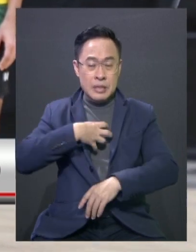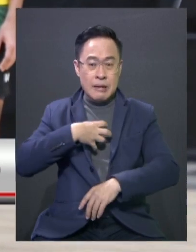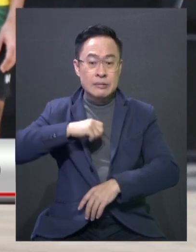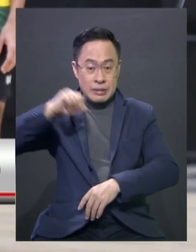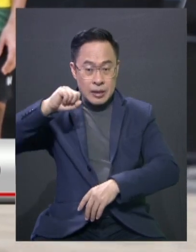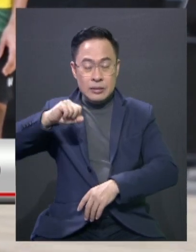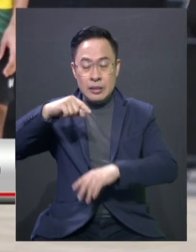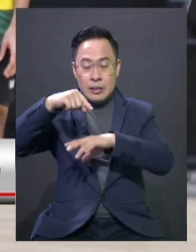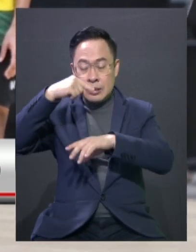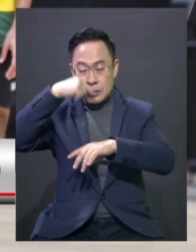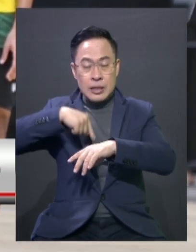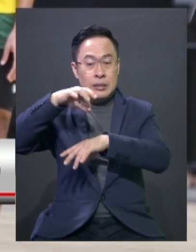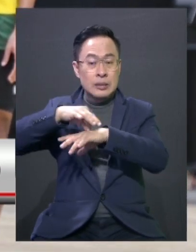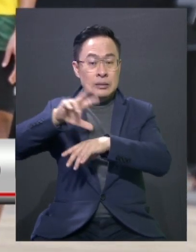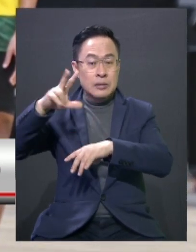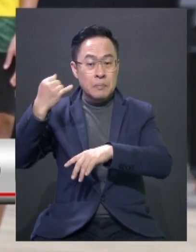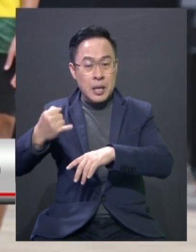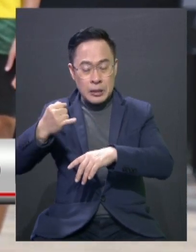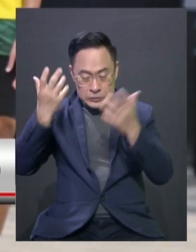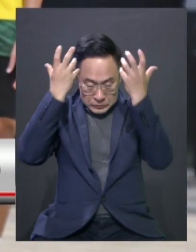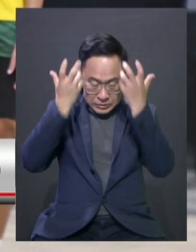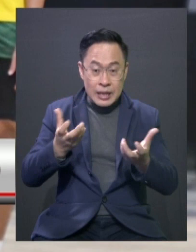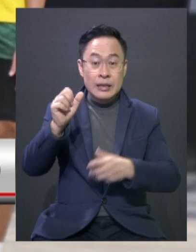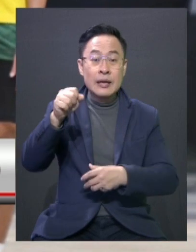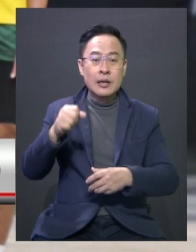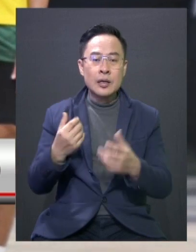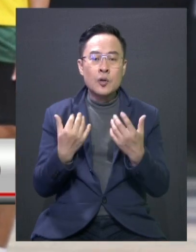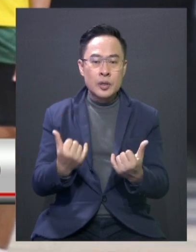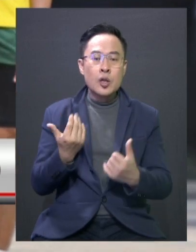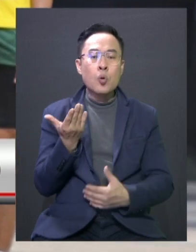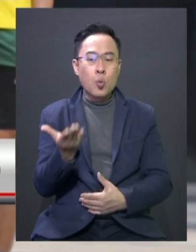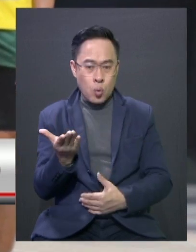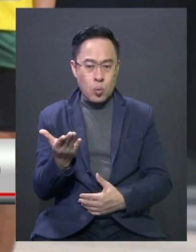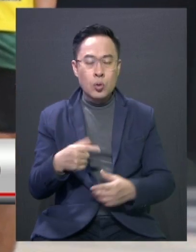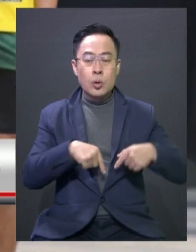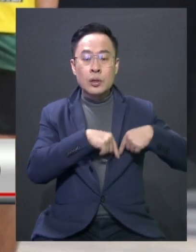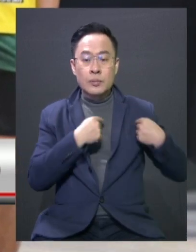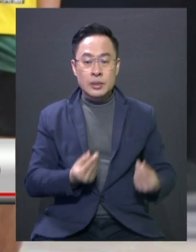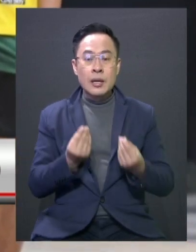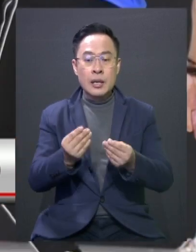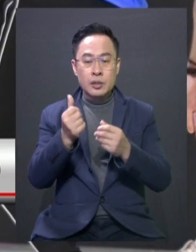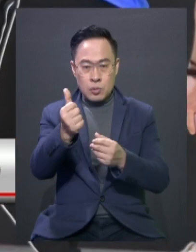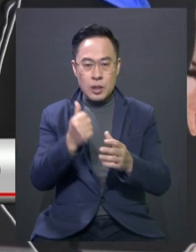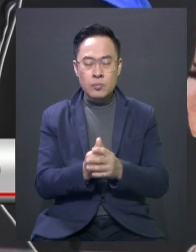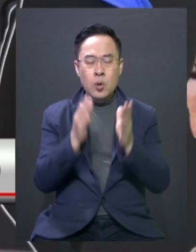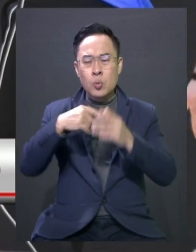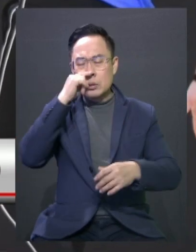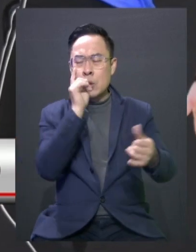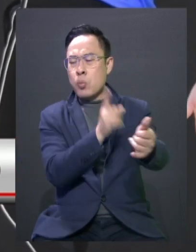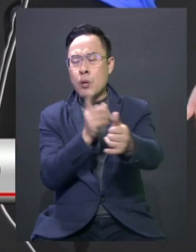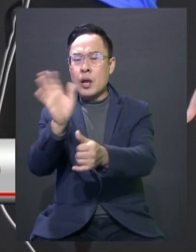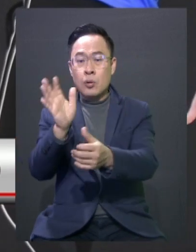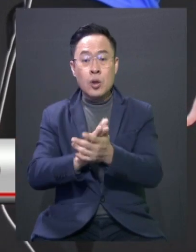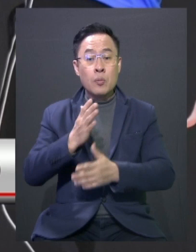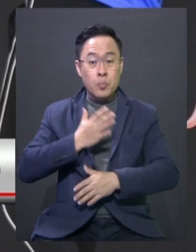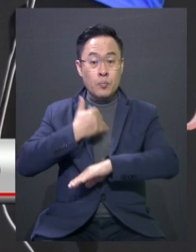อยากให้คนไทยคอยช่วยให้กำลังใจกันมากกว่าที่จะมาคอยชี้นิ้วว่ากันซึ่งผมเป็นคนต่างชาติตัวผมไม่ได้กด